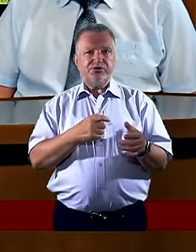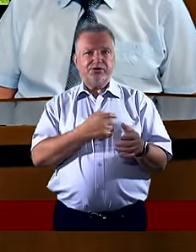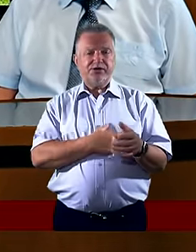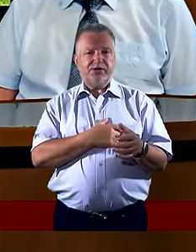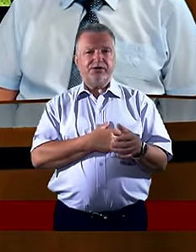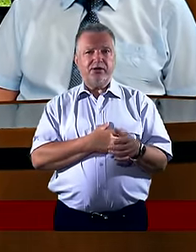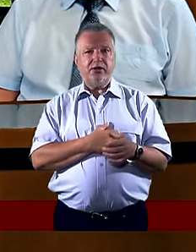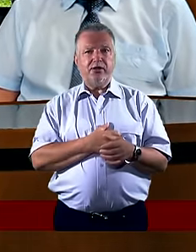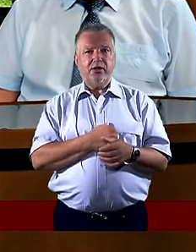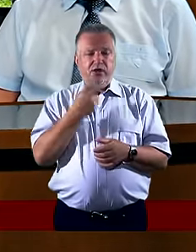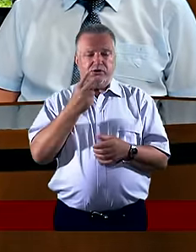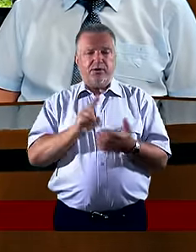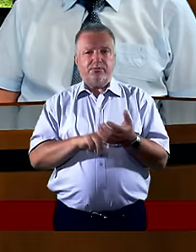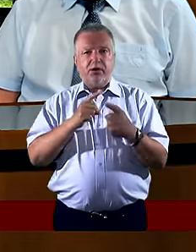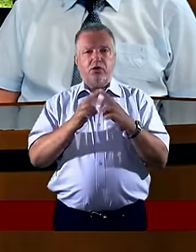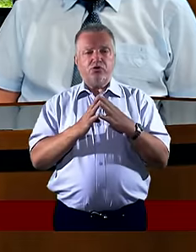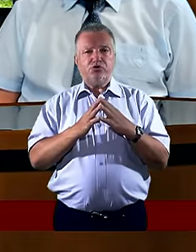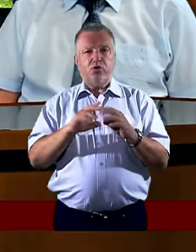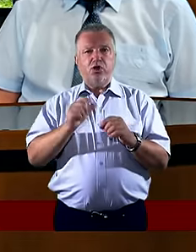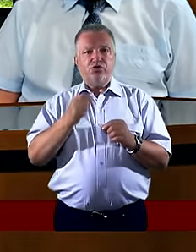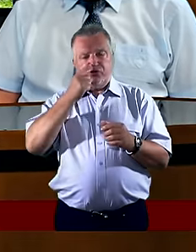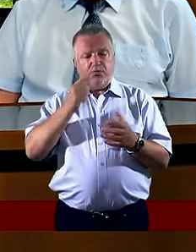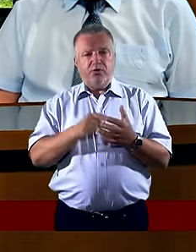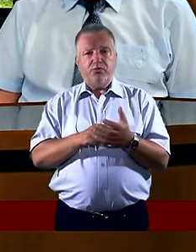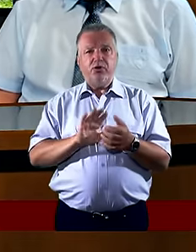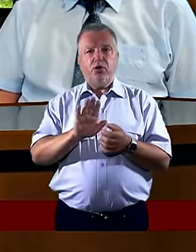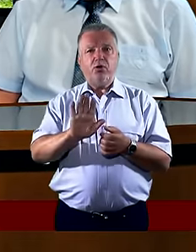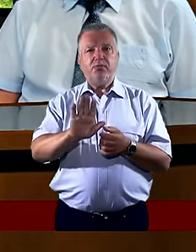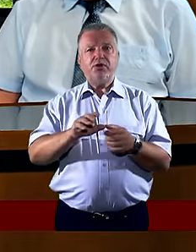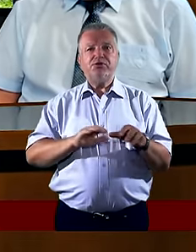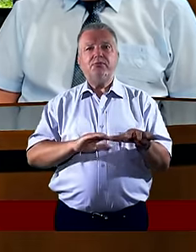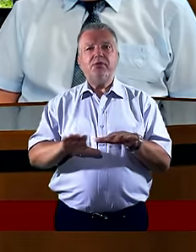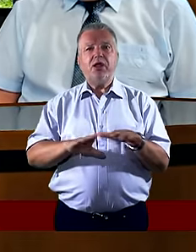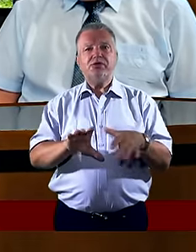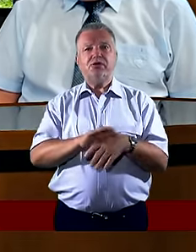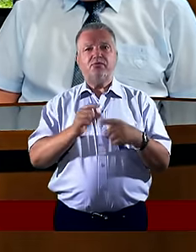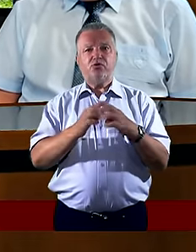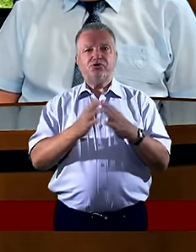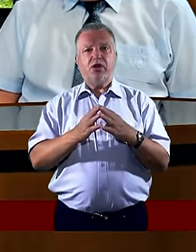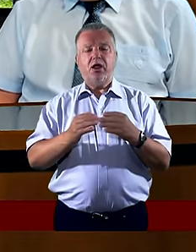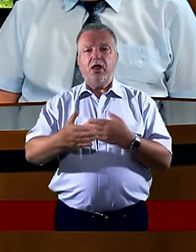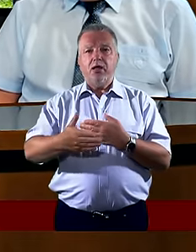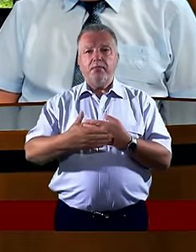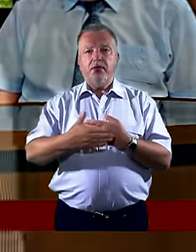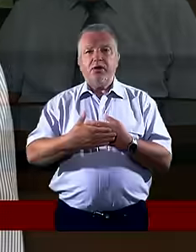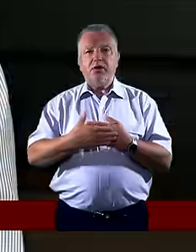społeczność. Popatrzmy na Kościół chrześcijański. Co rzeczywiście powinno w tym Kościele mieć miejsce? Bliskość.